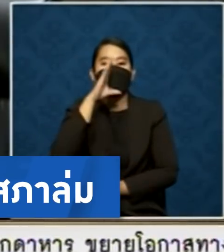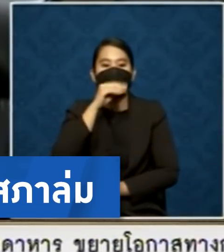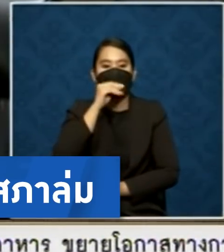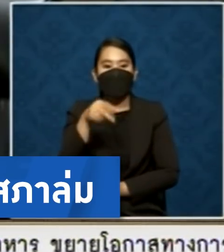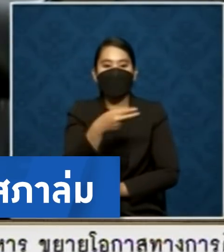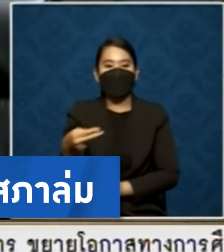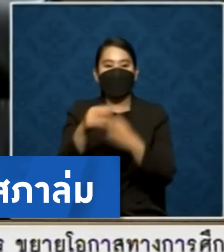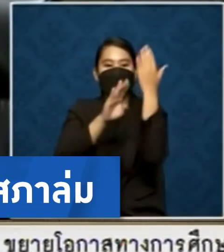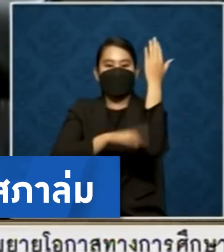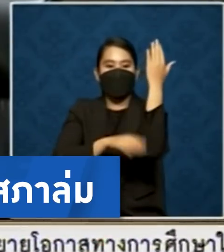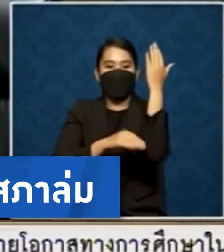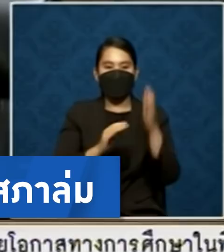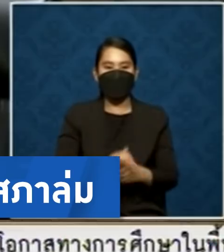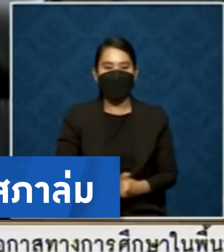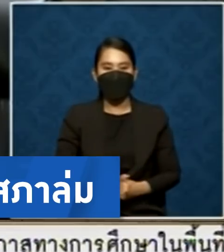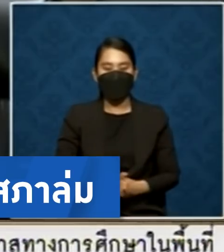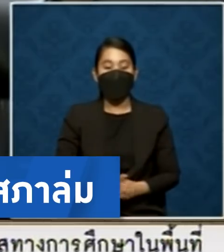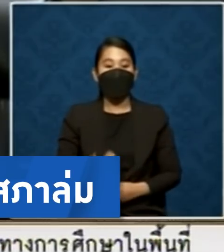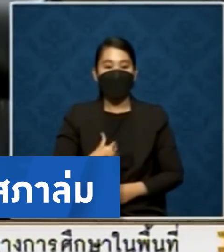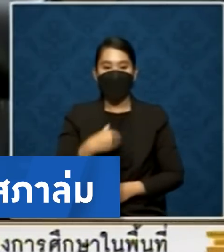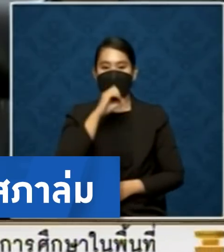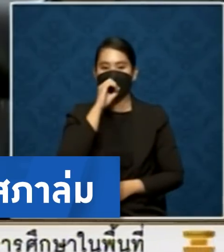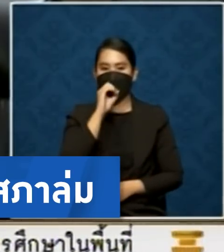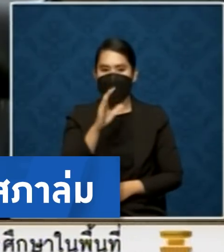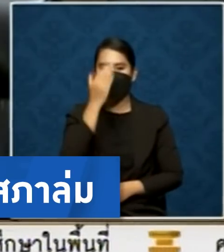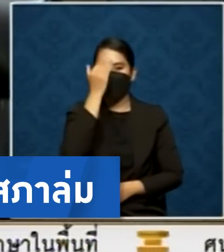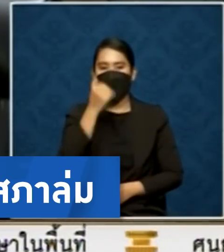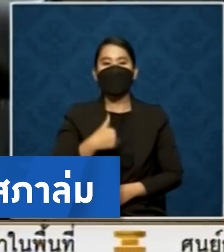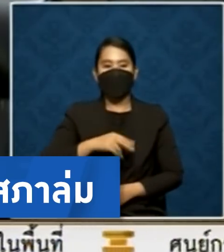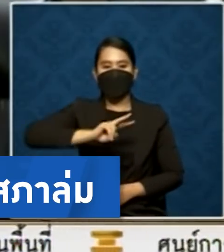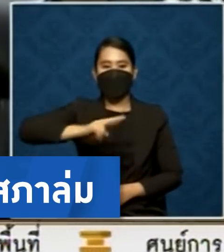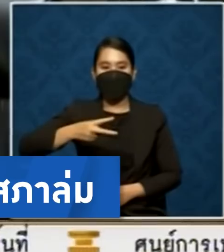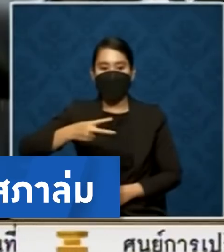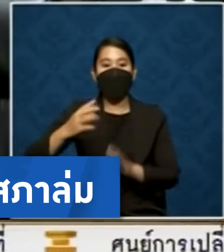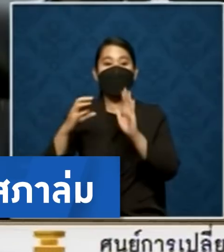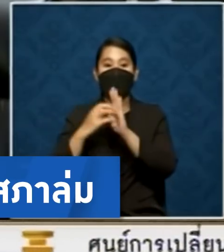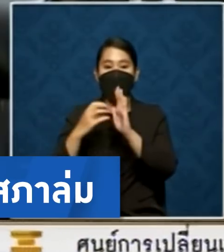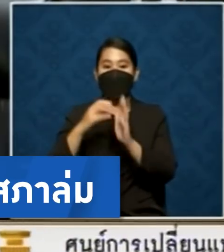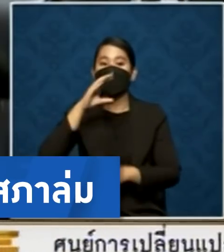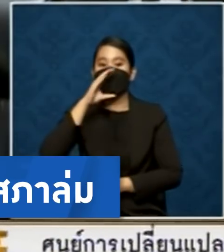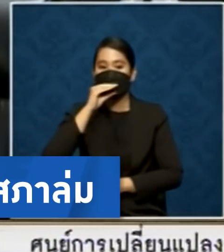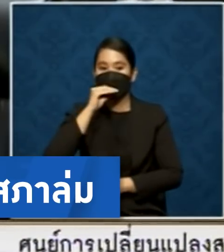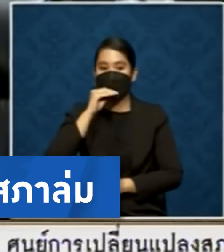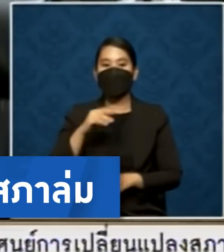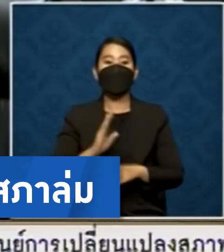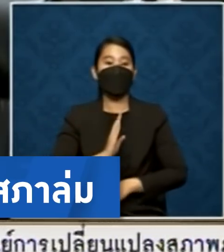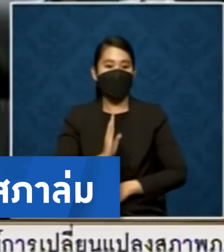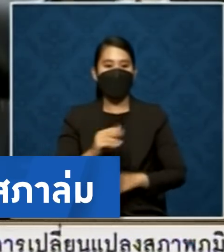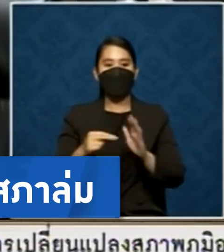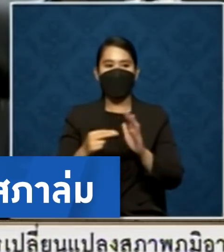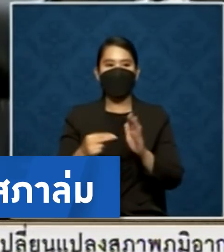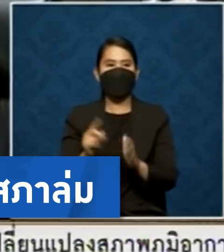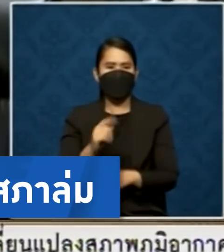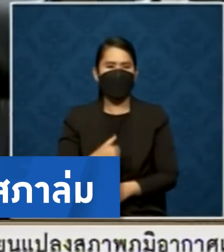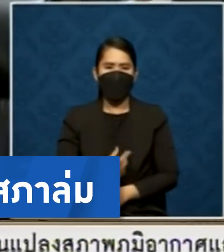อย่าหวังว่าการให้พระเครื่องรุ่นที่ 1มาให้ผมนั้นเป็นค่าปิดปากจะประสบความสำเร็จวาง 10พระเครื่องผมก็ไม่ผ่าน